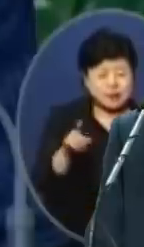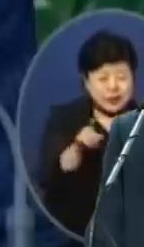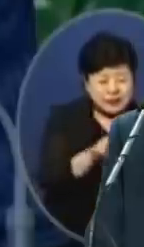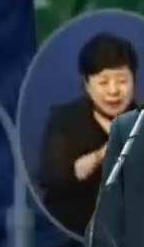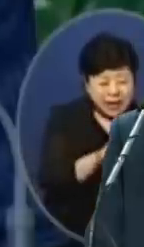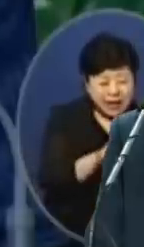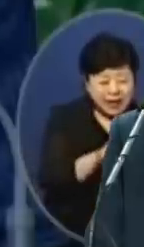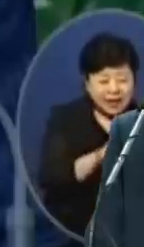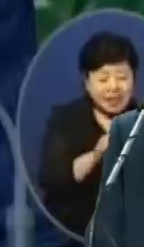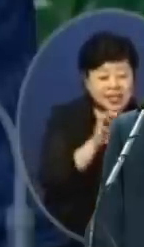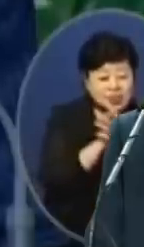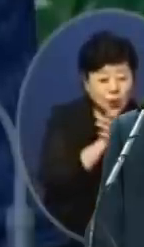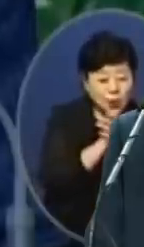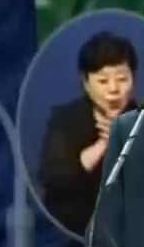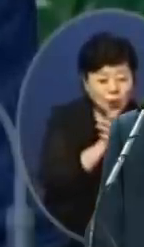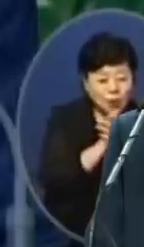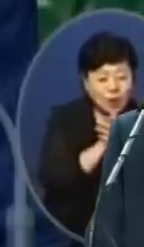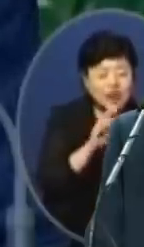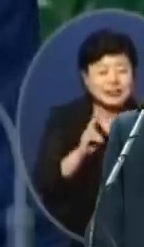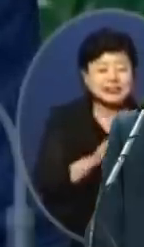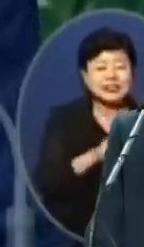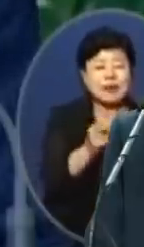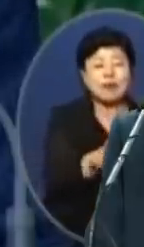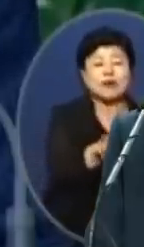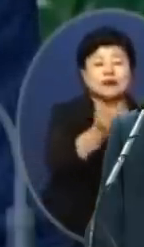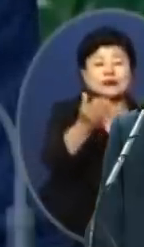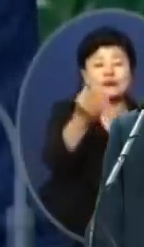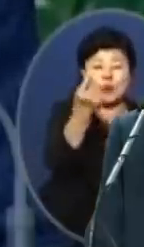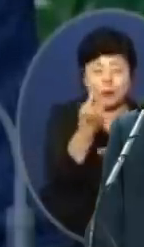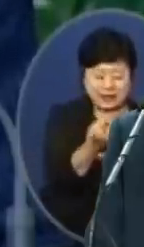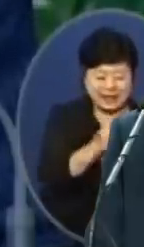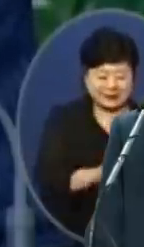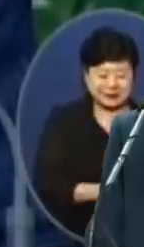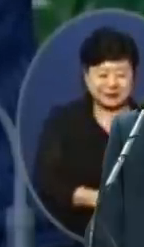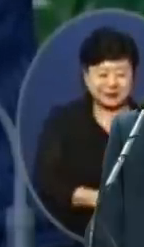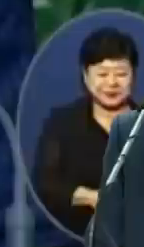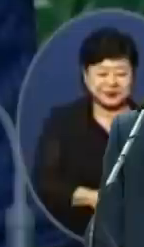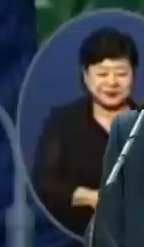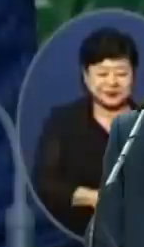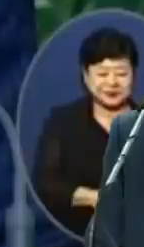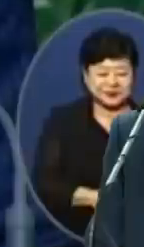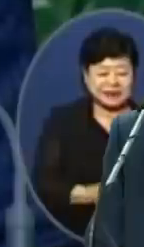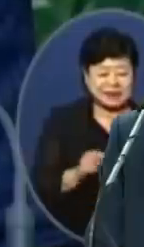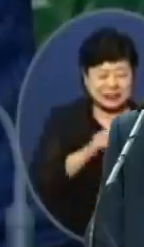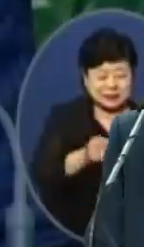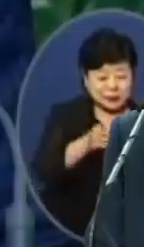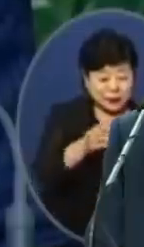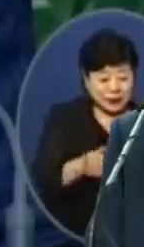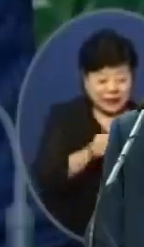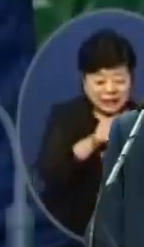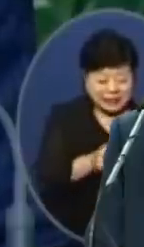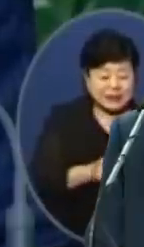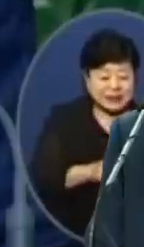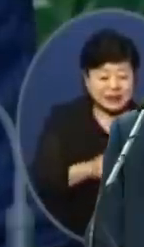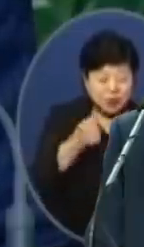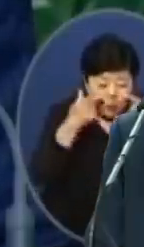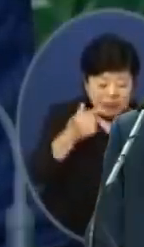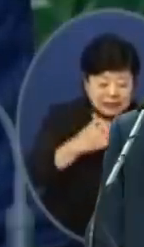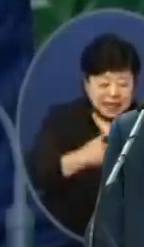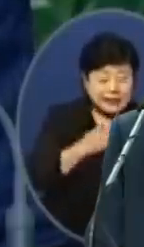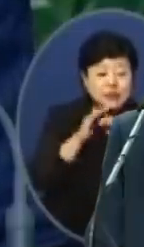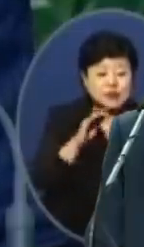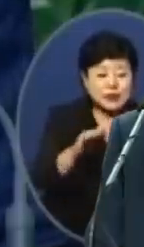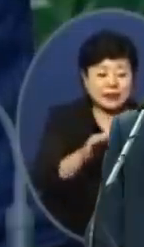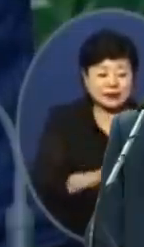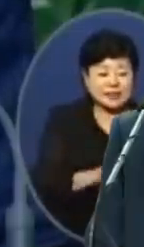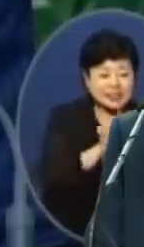믿음의 기도는 기적을 베풀어 오시는 것입니다. 성경을 통해 하나님의 뜻을 확실히 알고 난